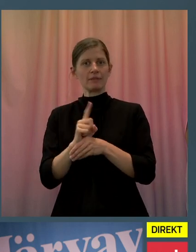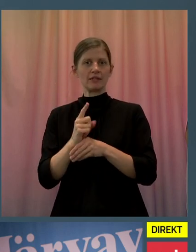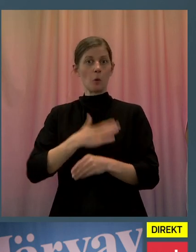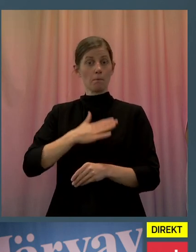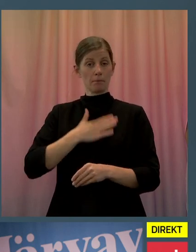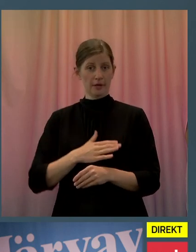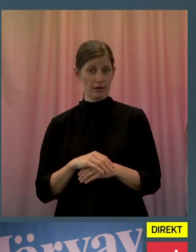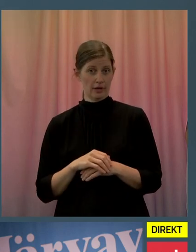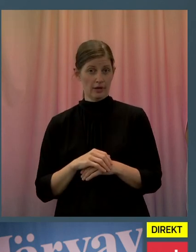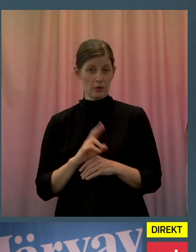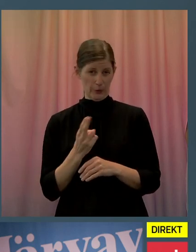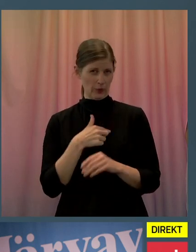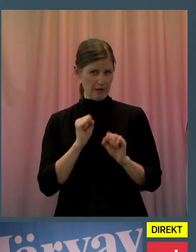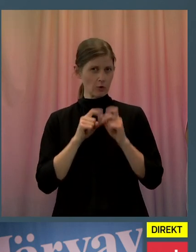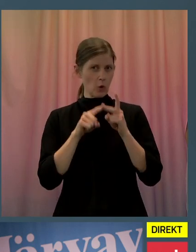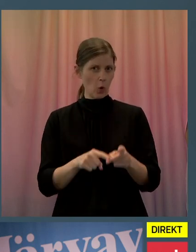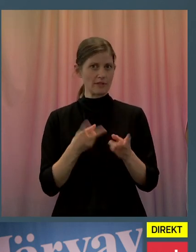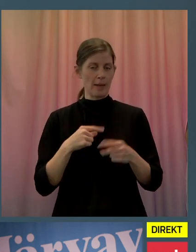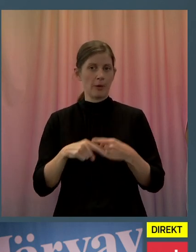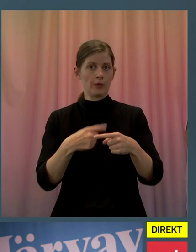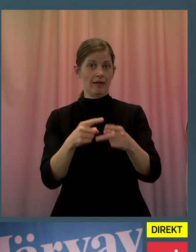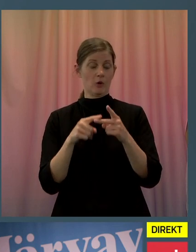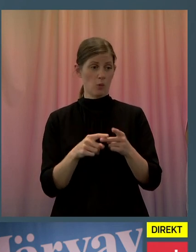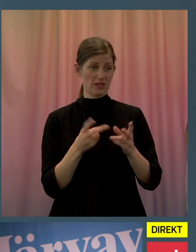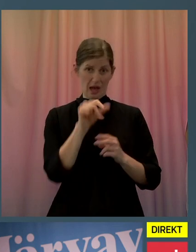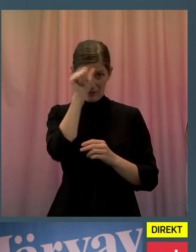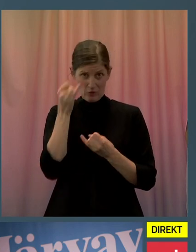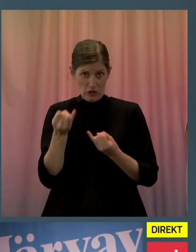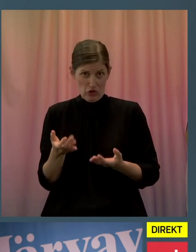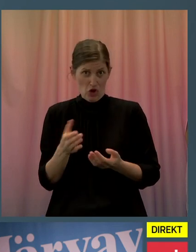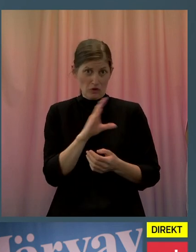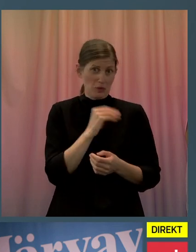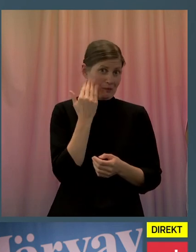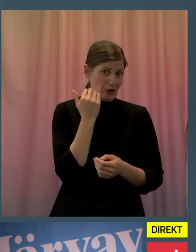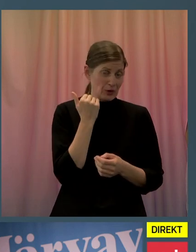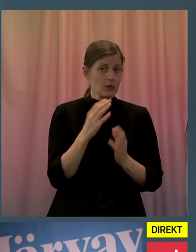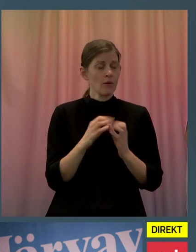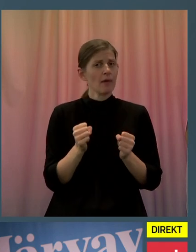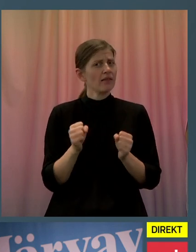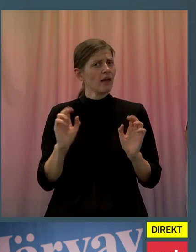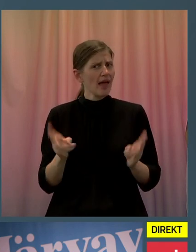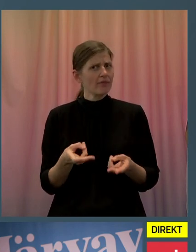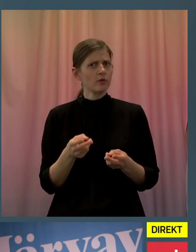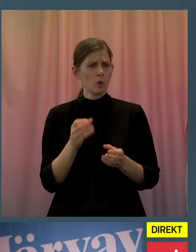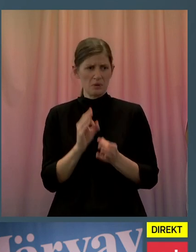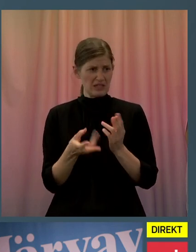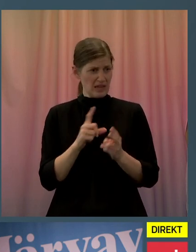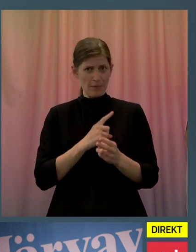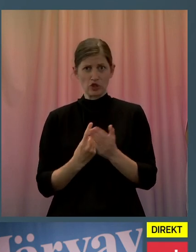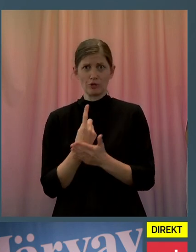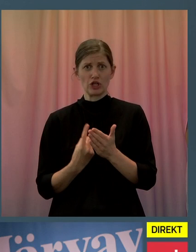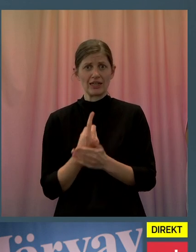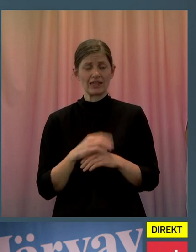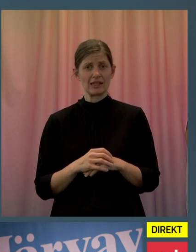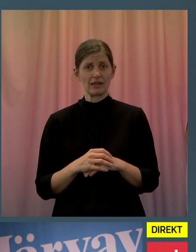den resan i vår egen tid. Lika svårt idag som då, men också precis lika möjligt. Tillsammans